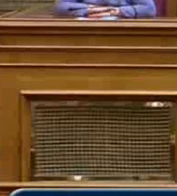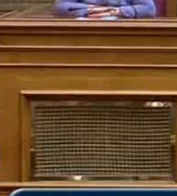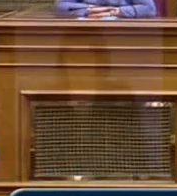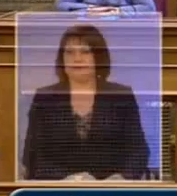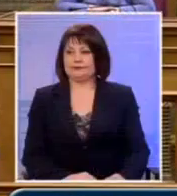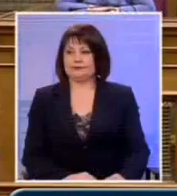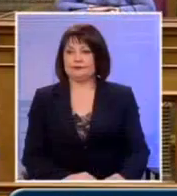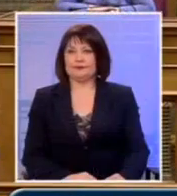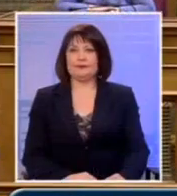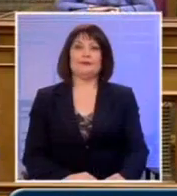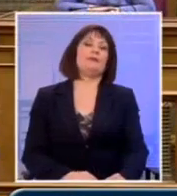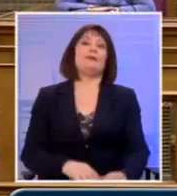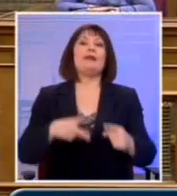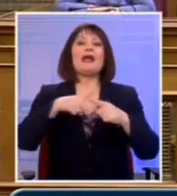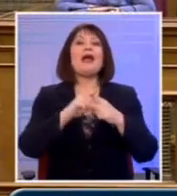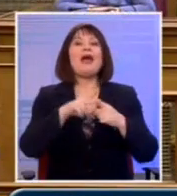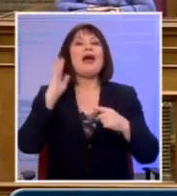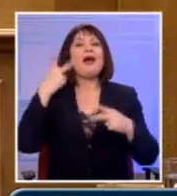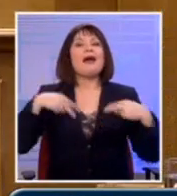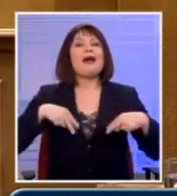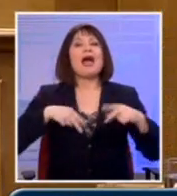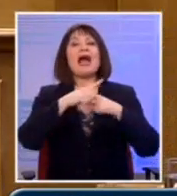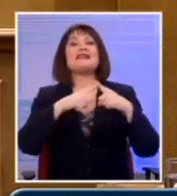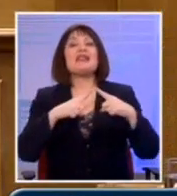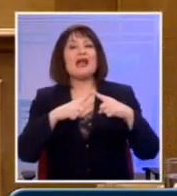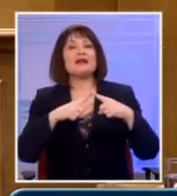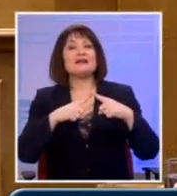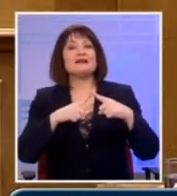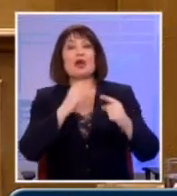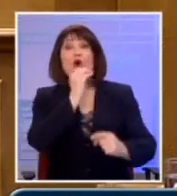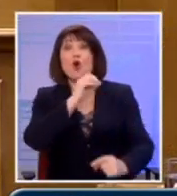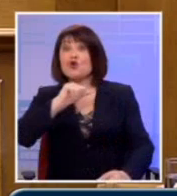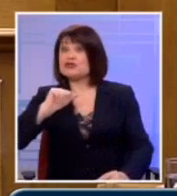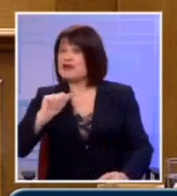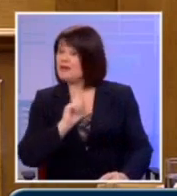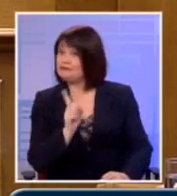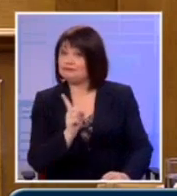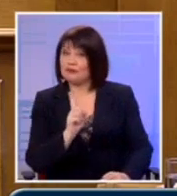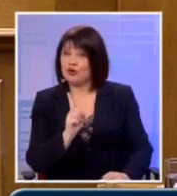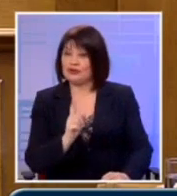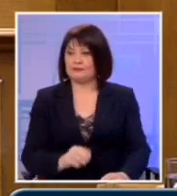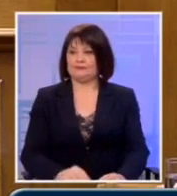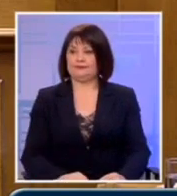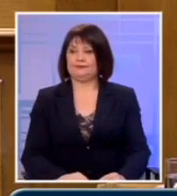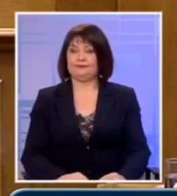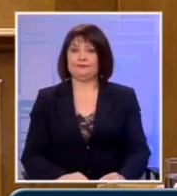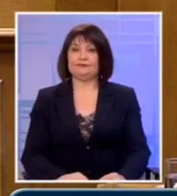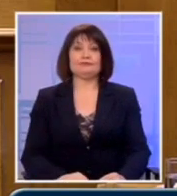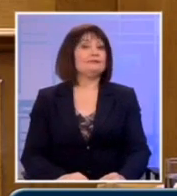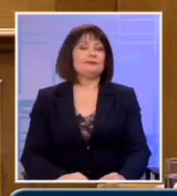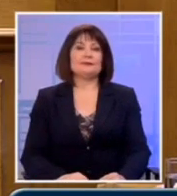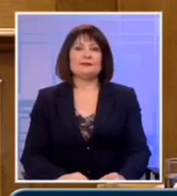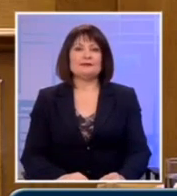Ήταν η εργαλειοθήκη του κυρίου Χατζηδάκη. Η εργαλειοθήκη του κυρίου Χατζηδάκη. Και όχι η εργαλειοθήκη του